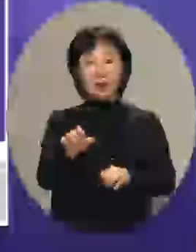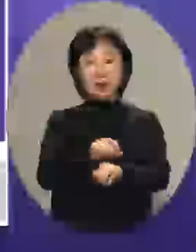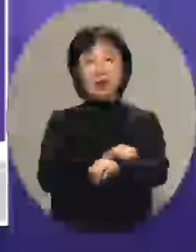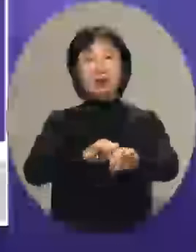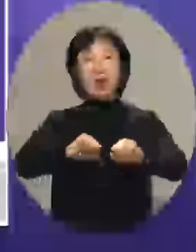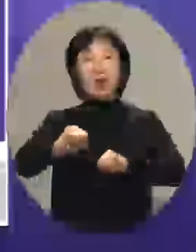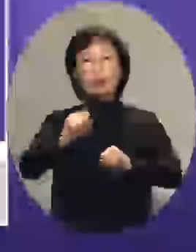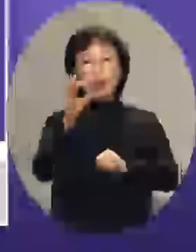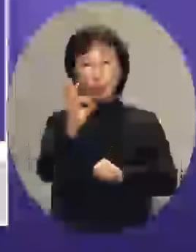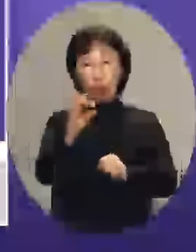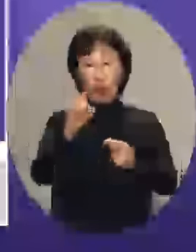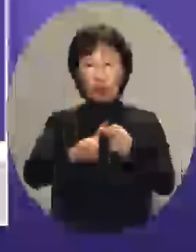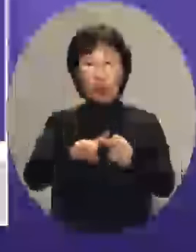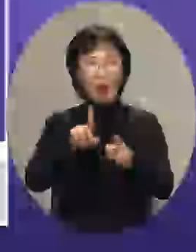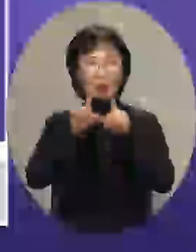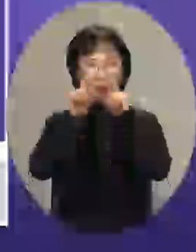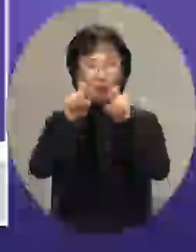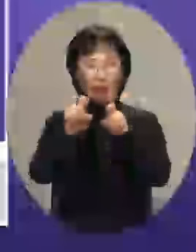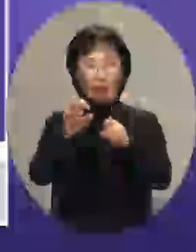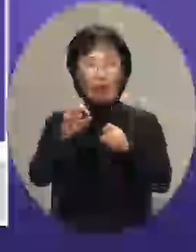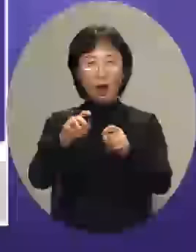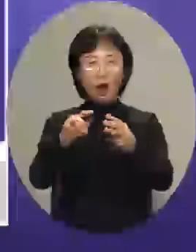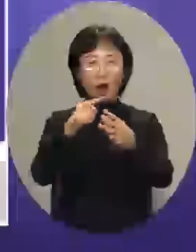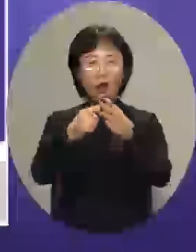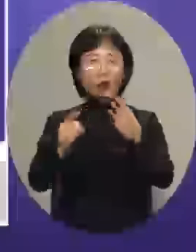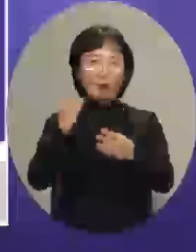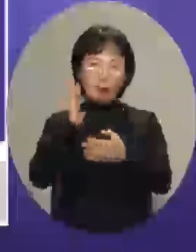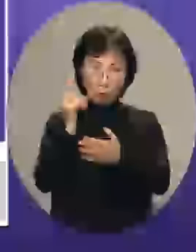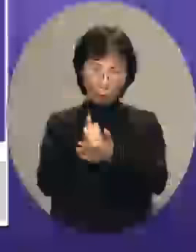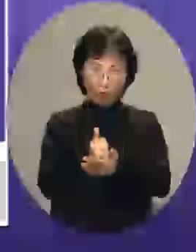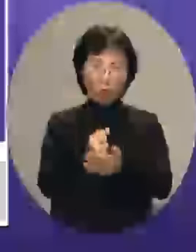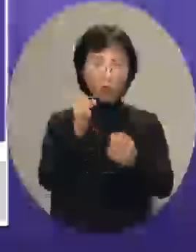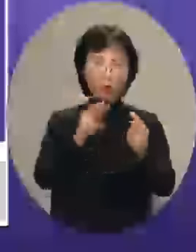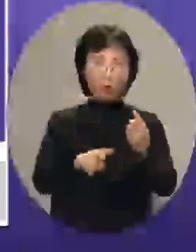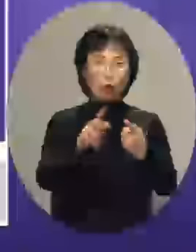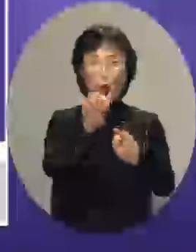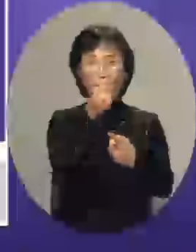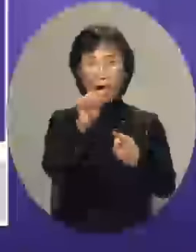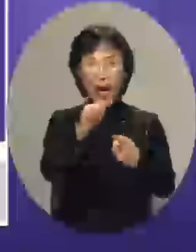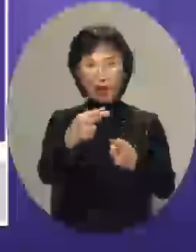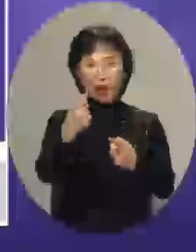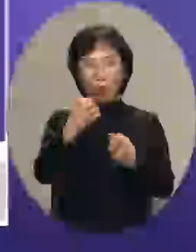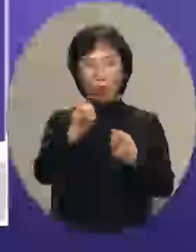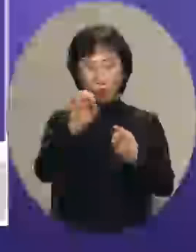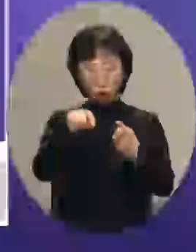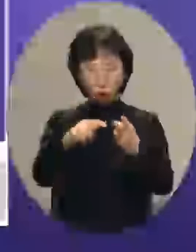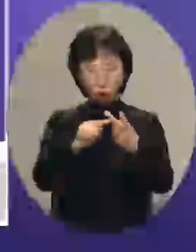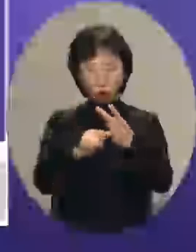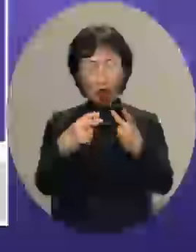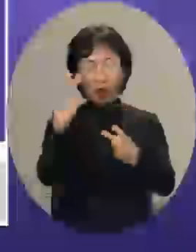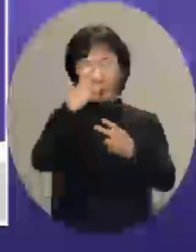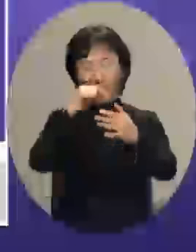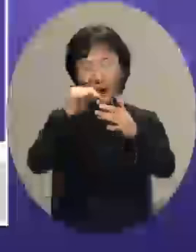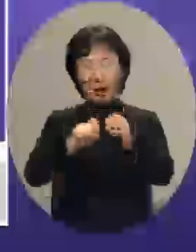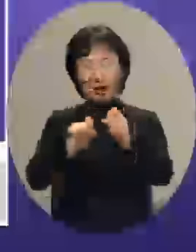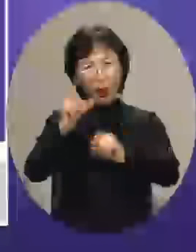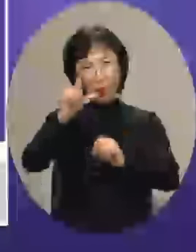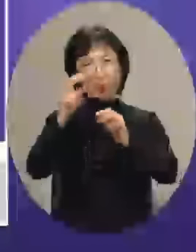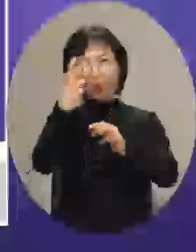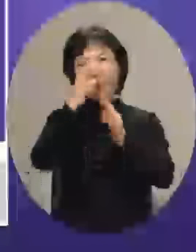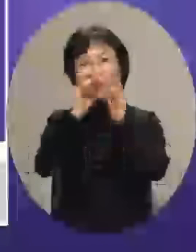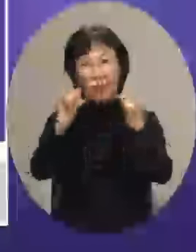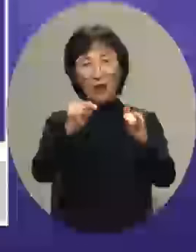의혹이 윤석열 대통령 그리고 한동훈 검사 검찰 내부에 있는 거의 대다수의 검사들이